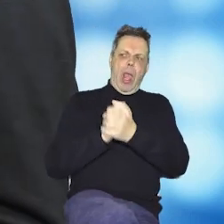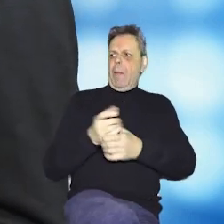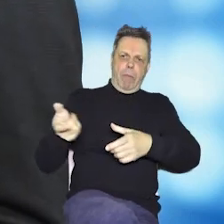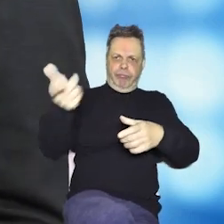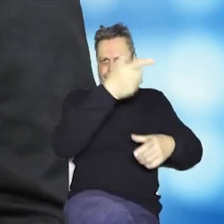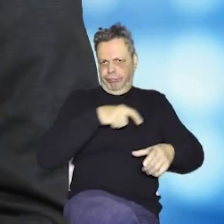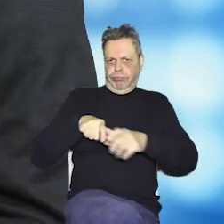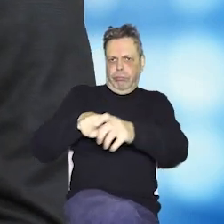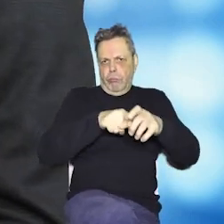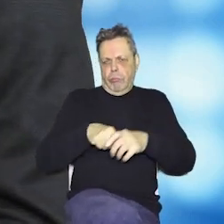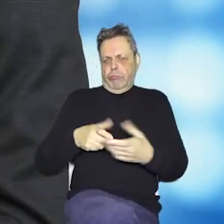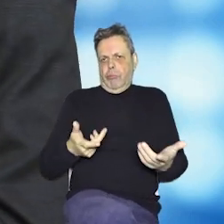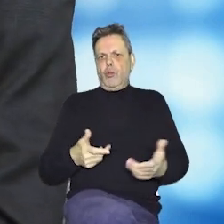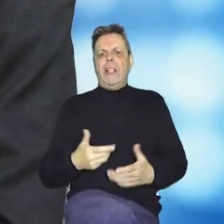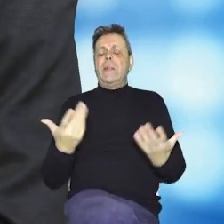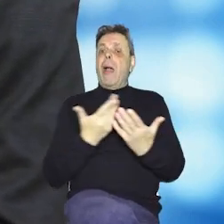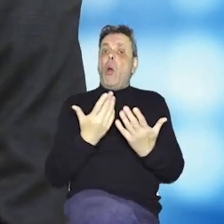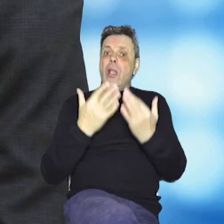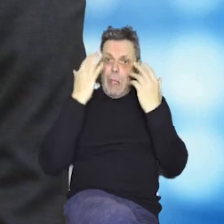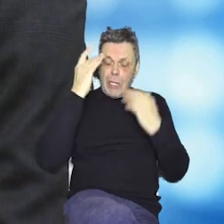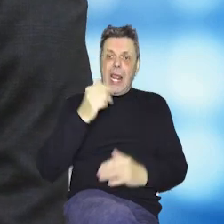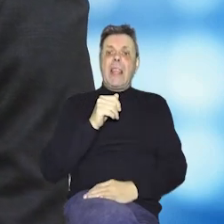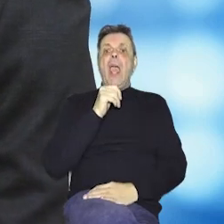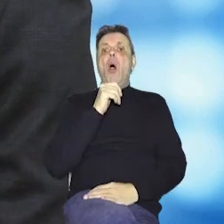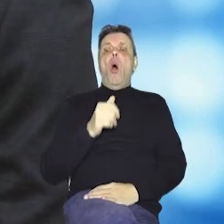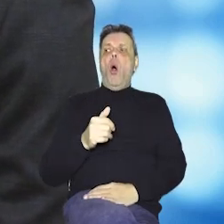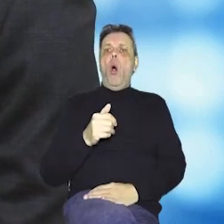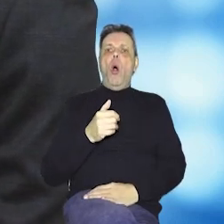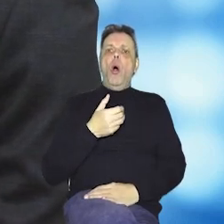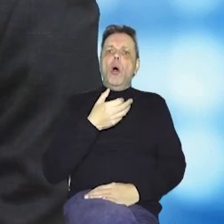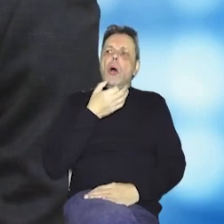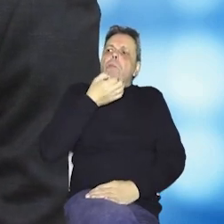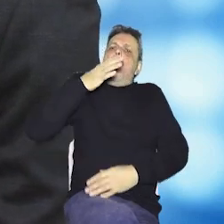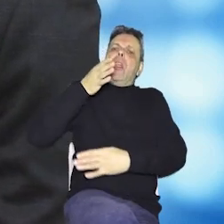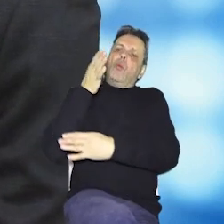i suradnicima, koji se brinete o boljitku starijih osoba.